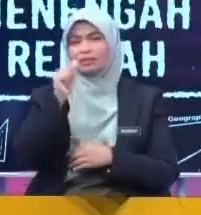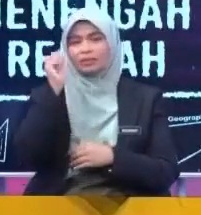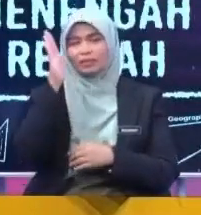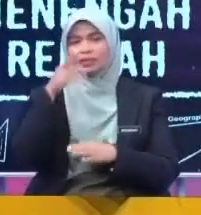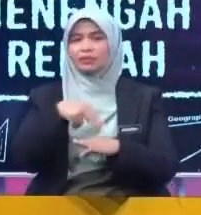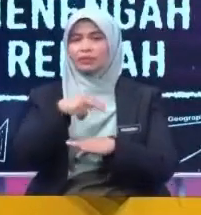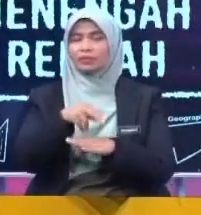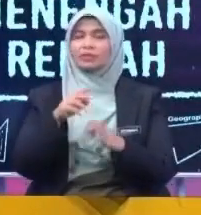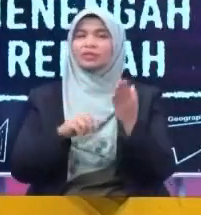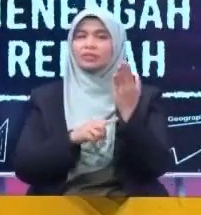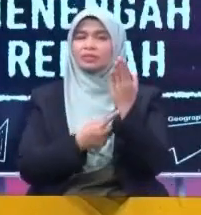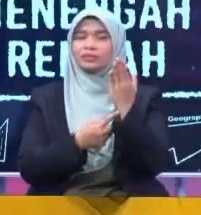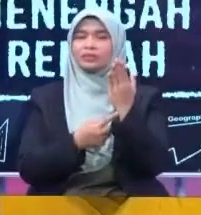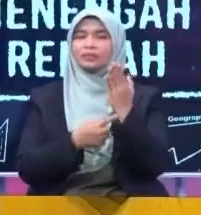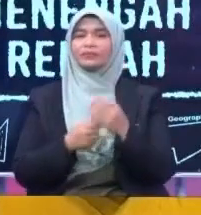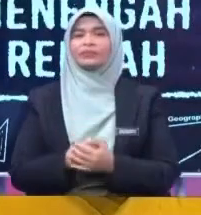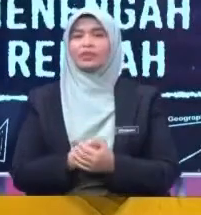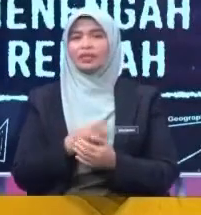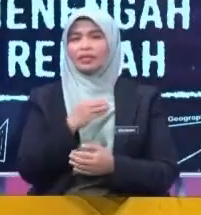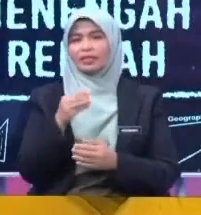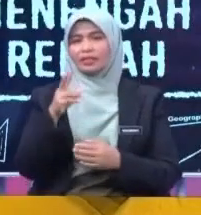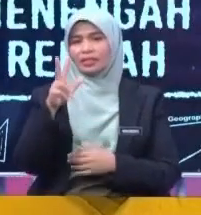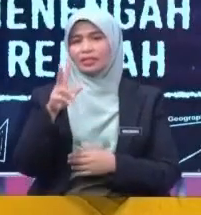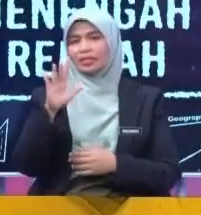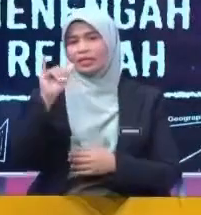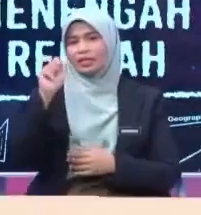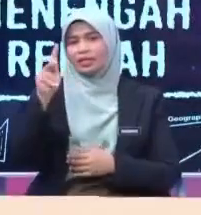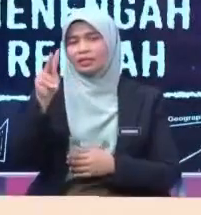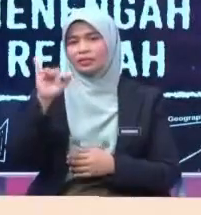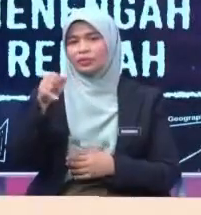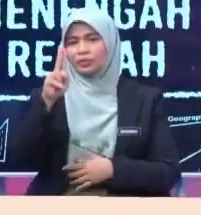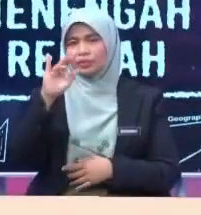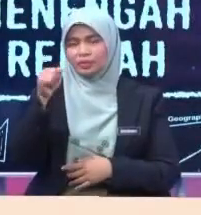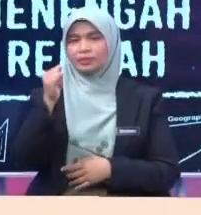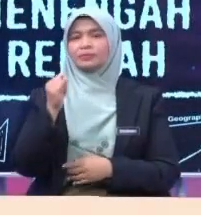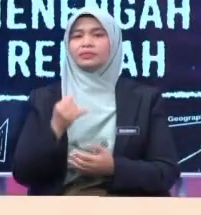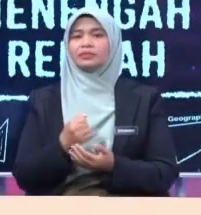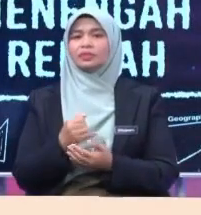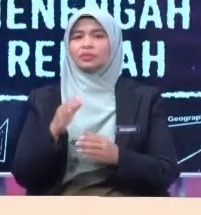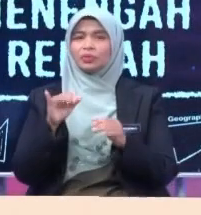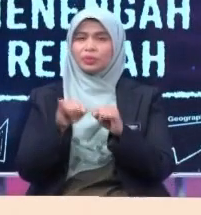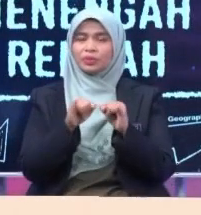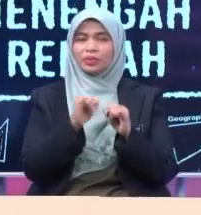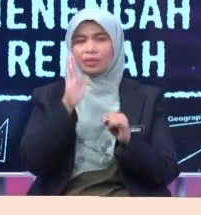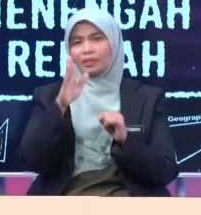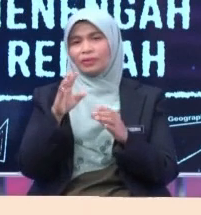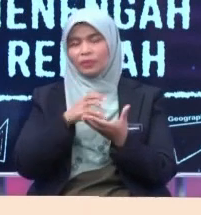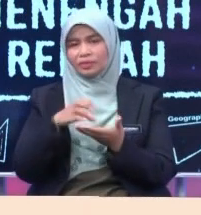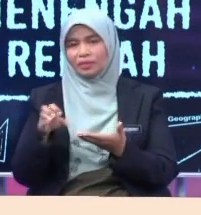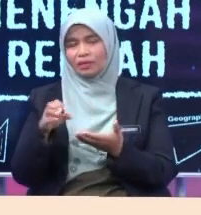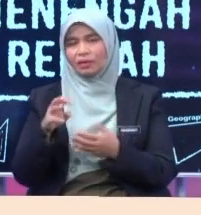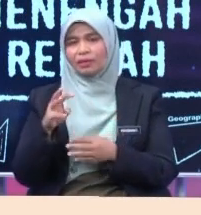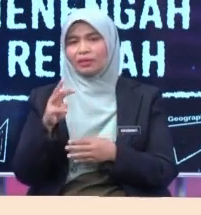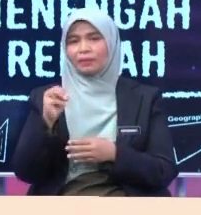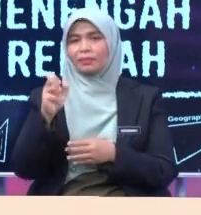manusia. Dan yang keempat, keluar Ya'juj dan Ma'juj melakukan kerosakan. Dia adalah makhluk yang sentiasa melakukan kerosakan.